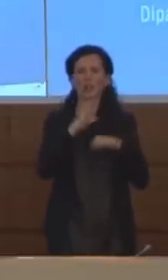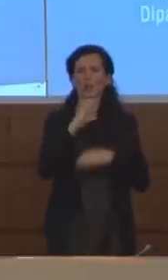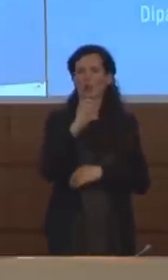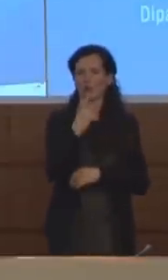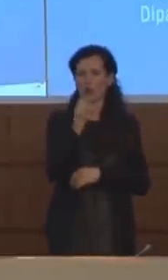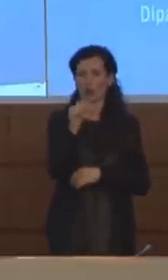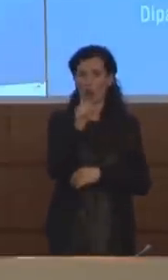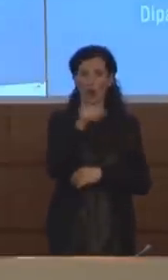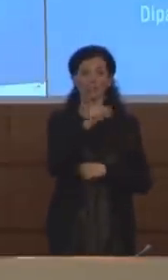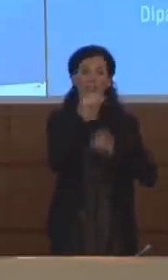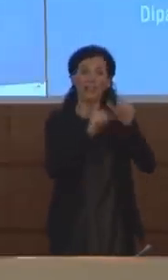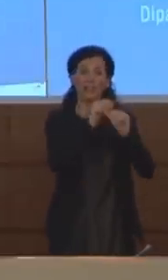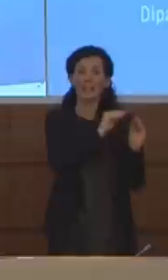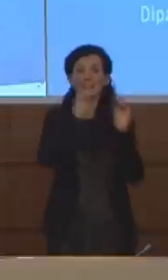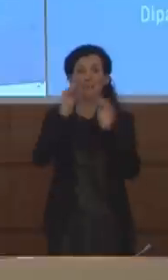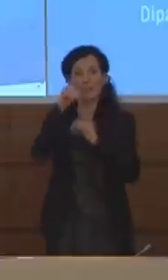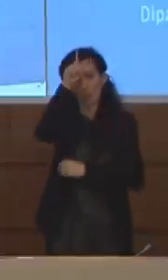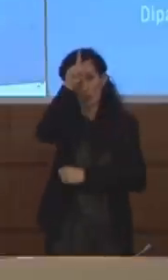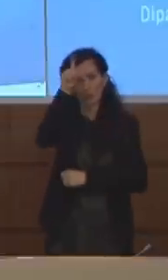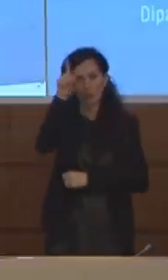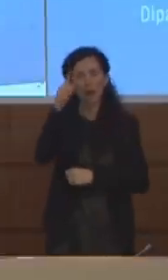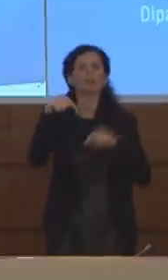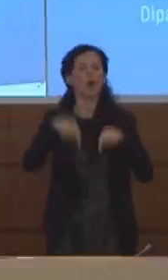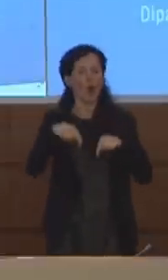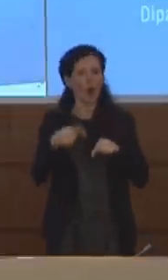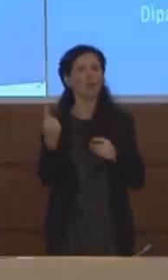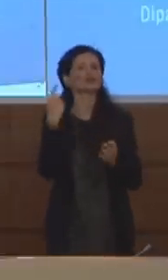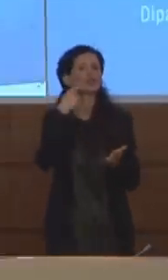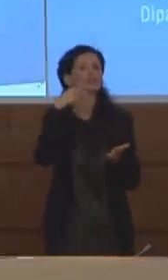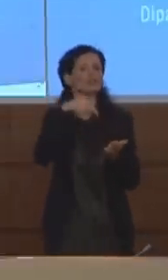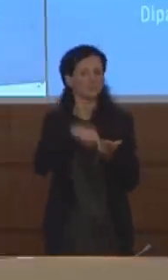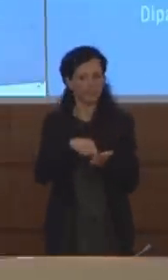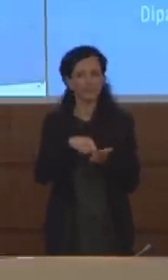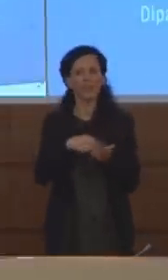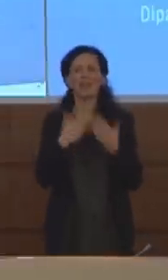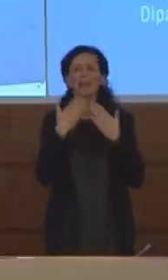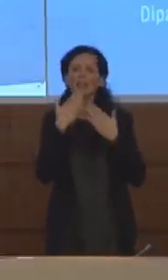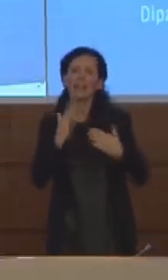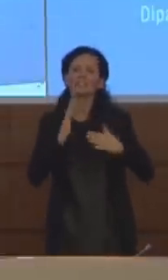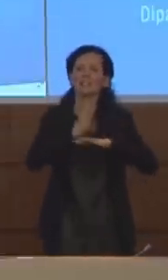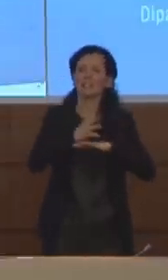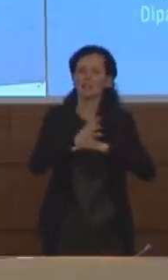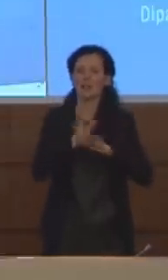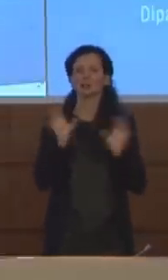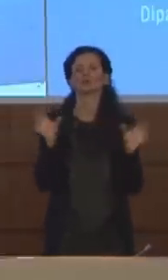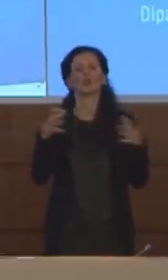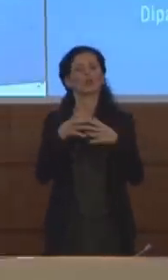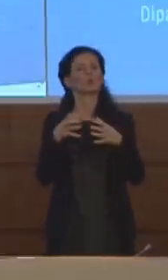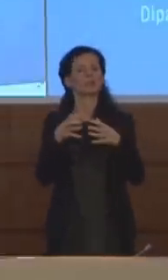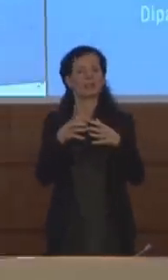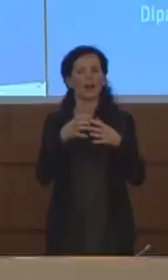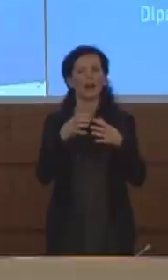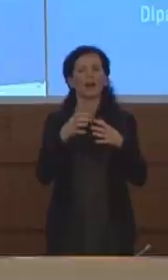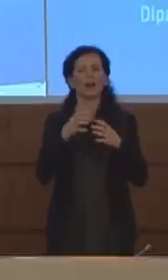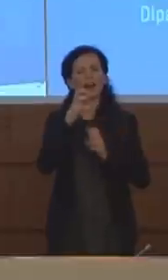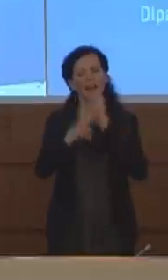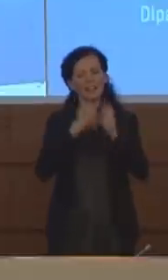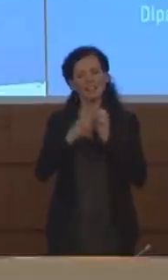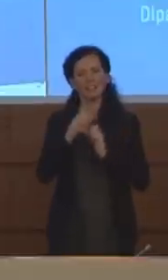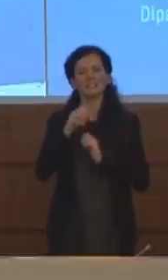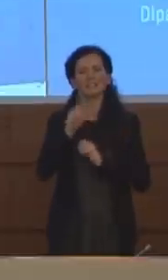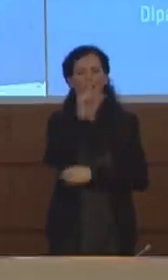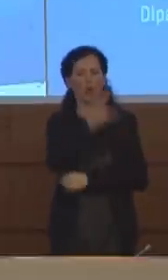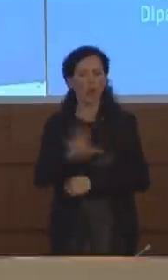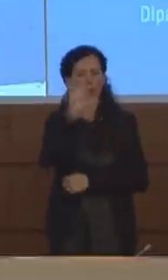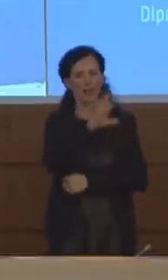in germania è rientrato grazie a un trasferimento organizzato dall'unità di crisi della regione